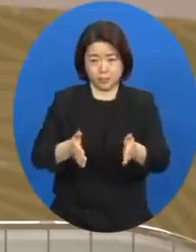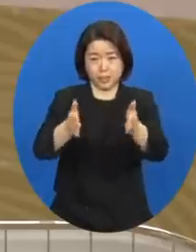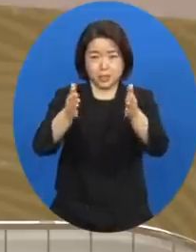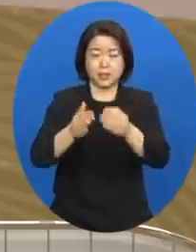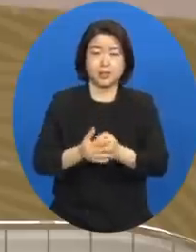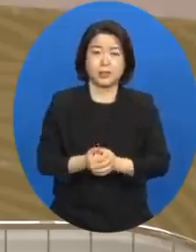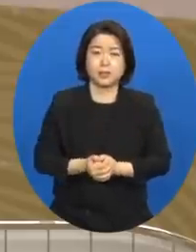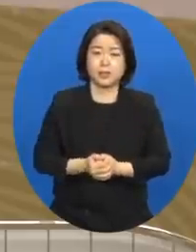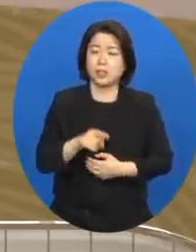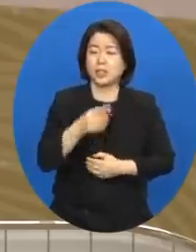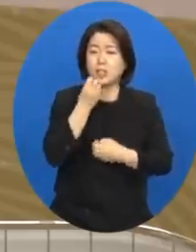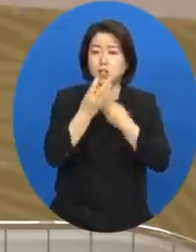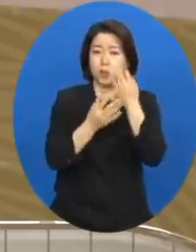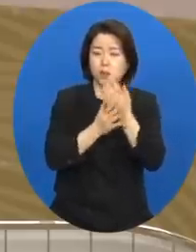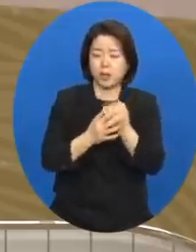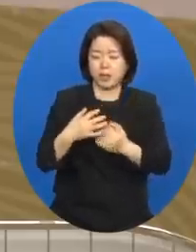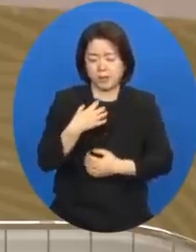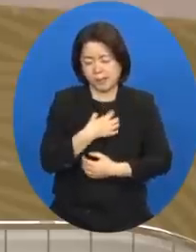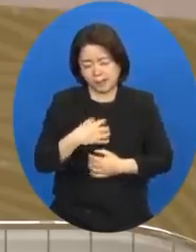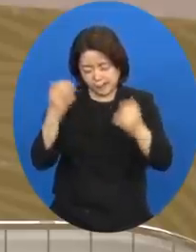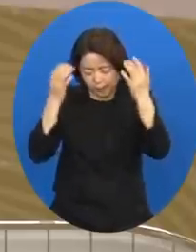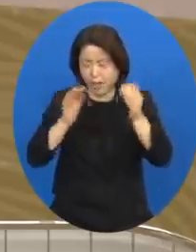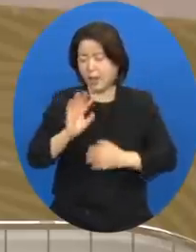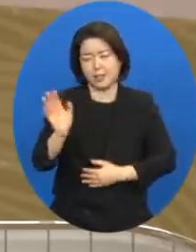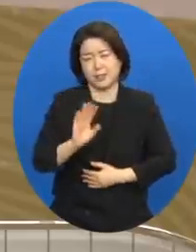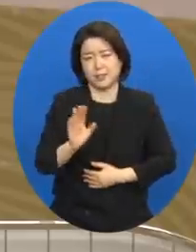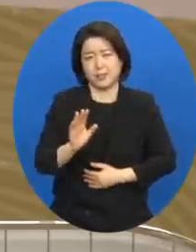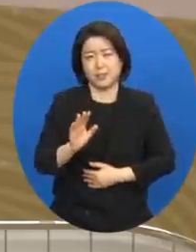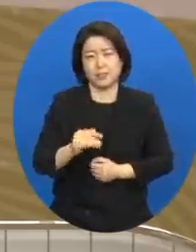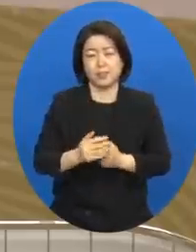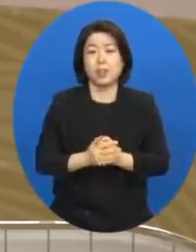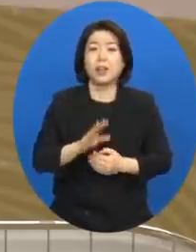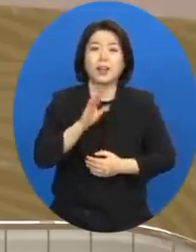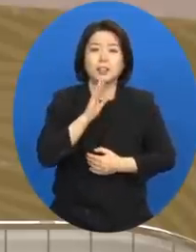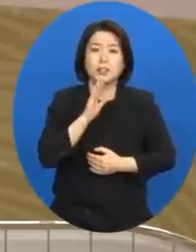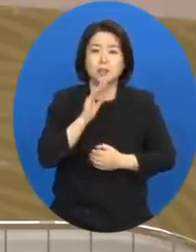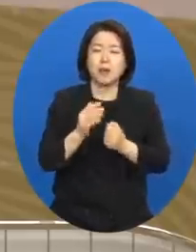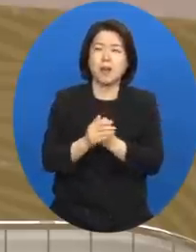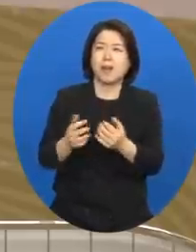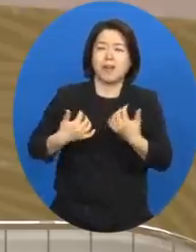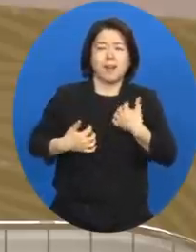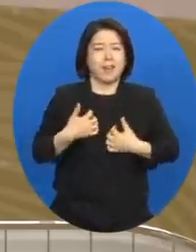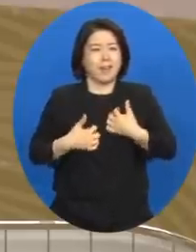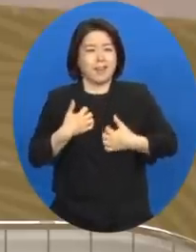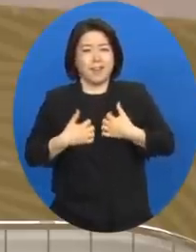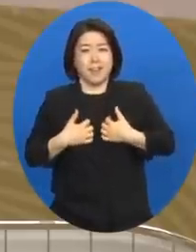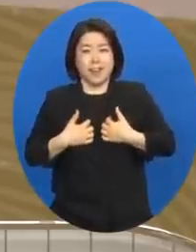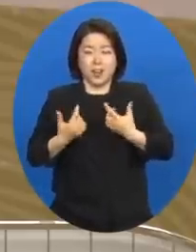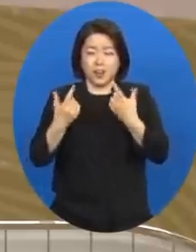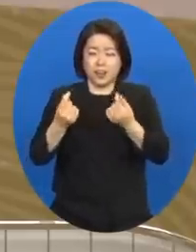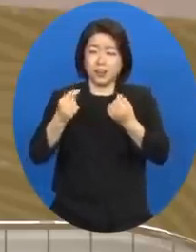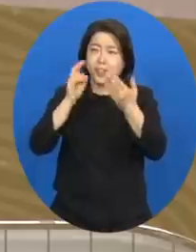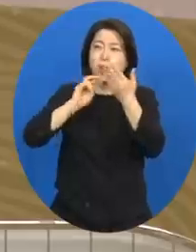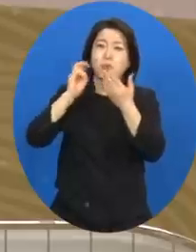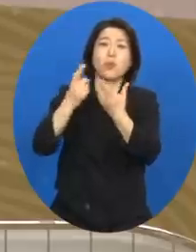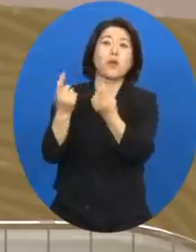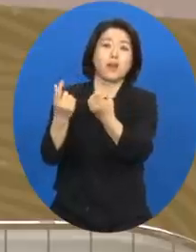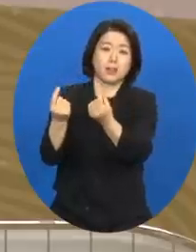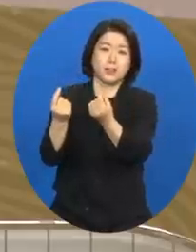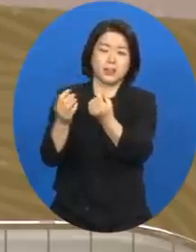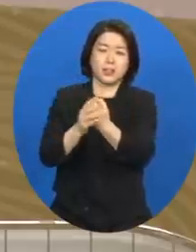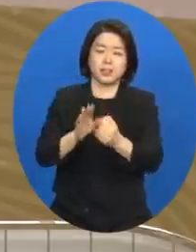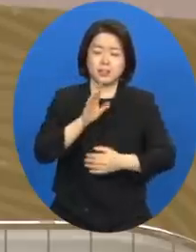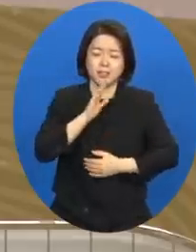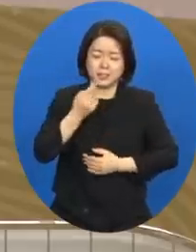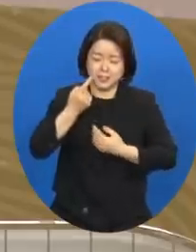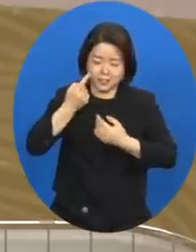이 고백은 고통스러운 고백이 아닙니다. 정말 환희에 넘치는 노래예요. 이제 진짜를 발견한